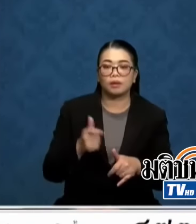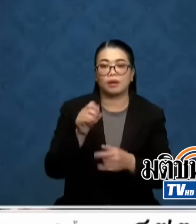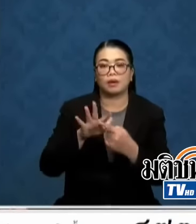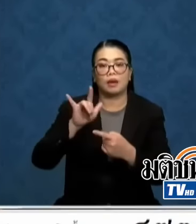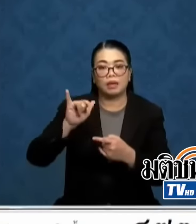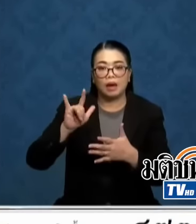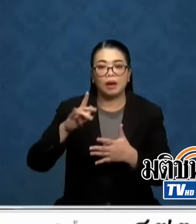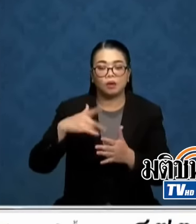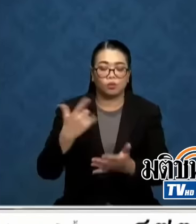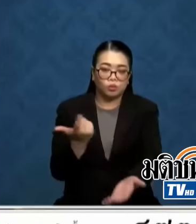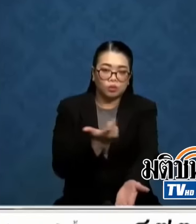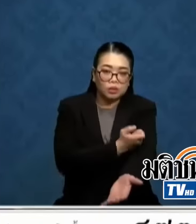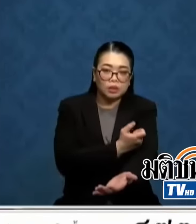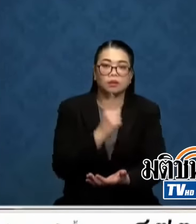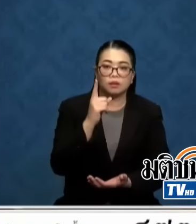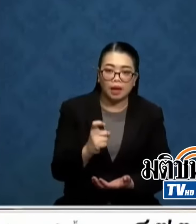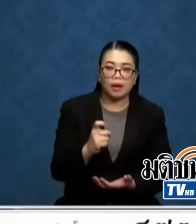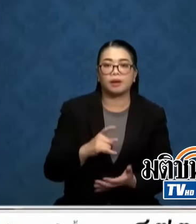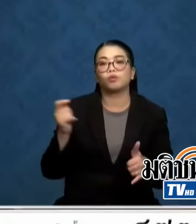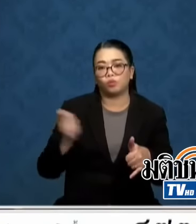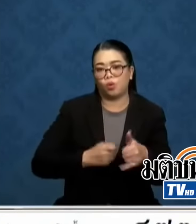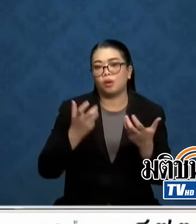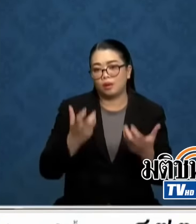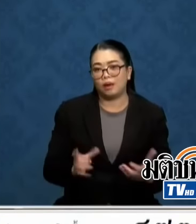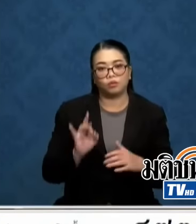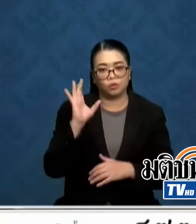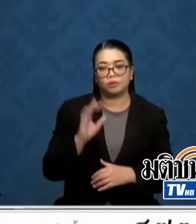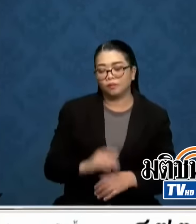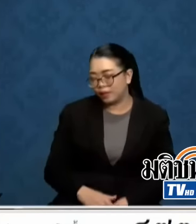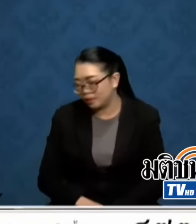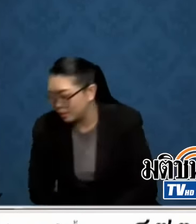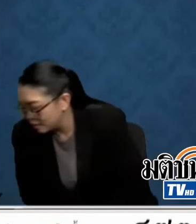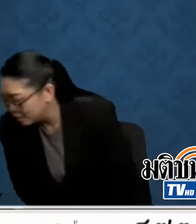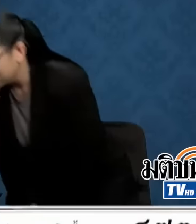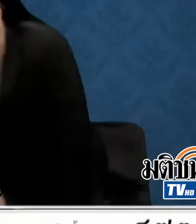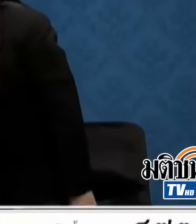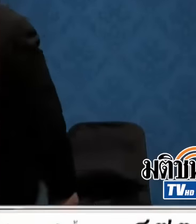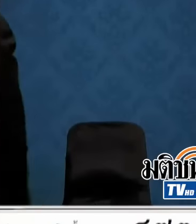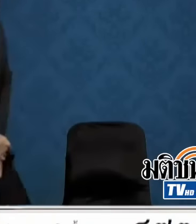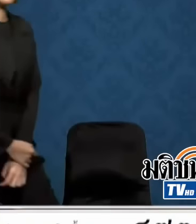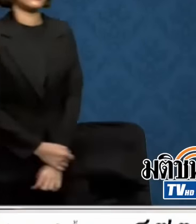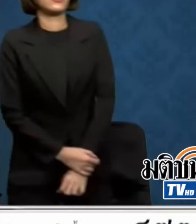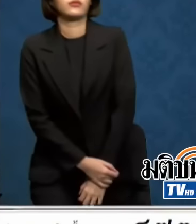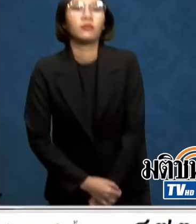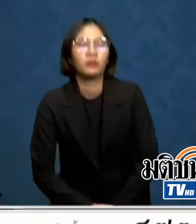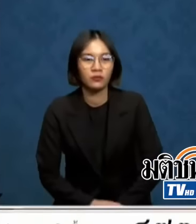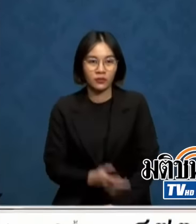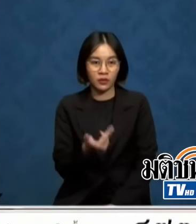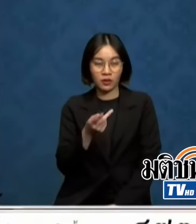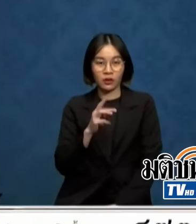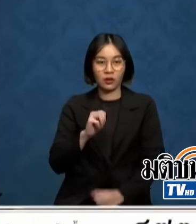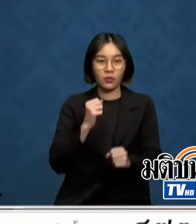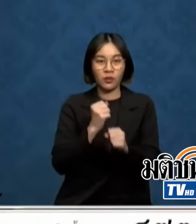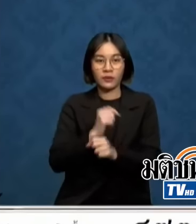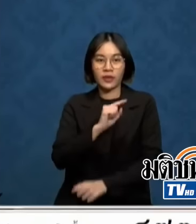สุดคือการประหารชีวิตท่านประธานครับพวกเราสภาผู้แทนราษฎรคณะรัฐมนตรีที่ทำ